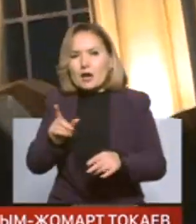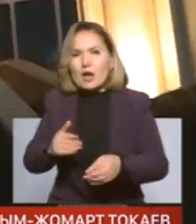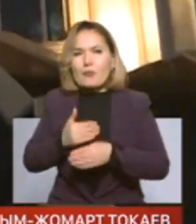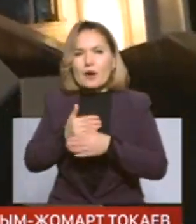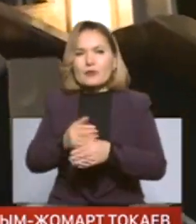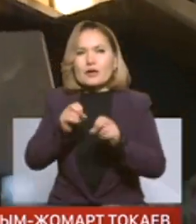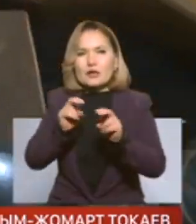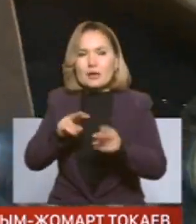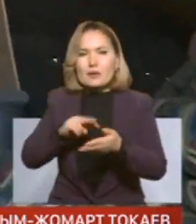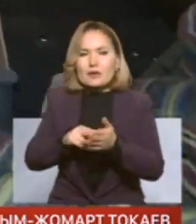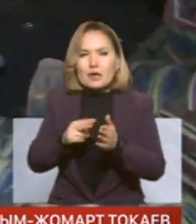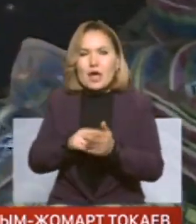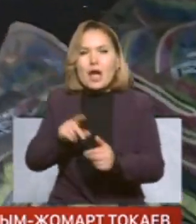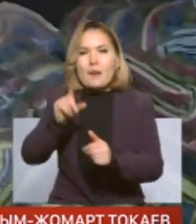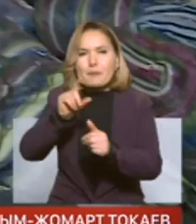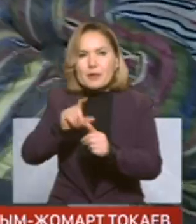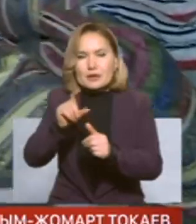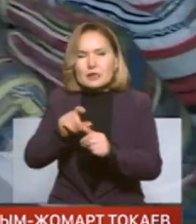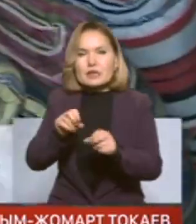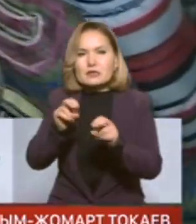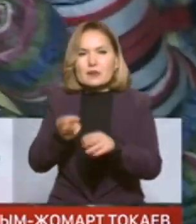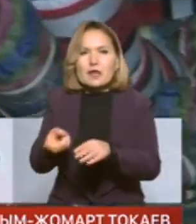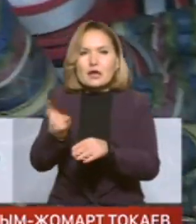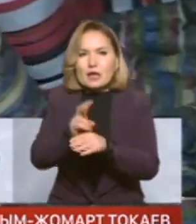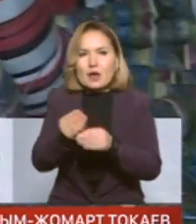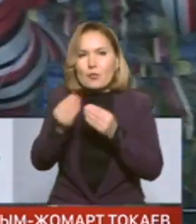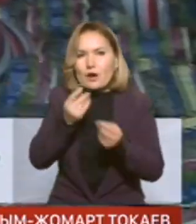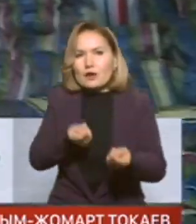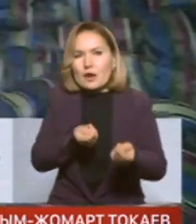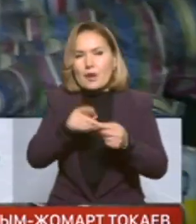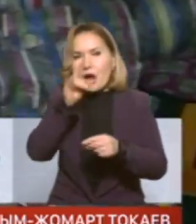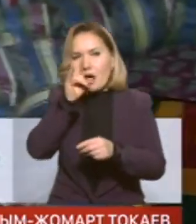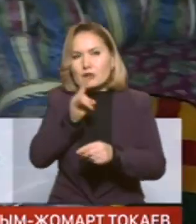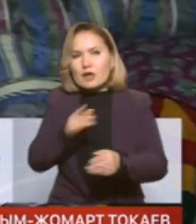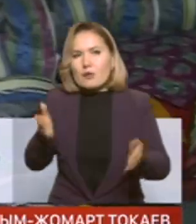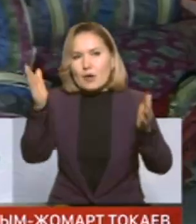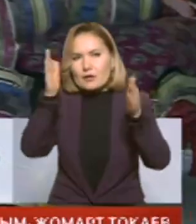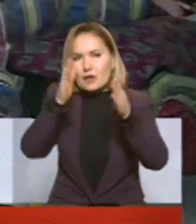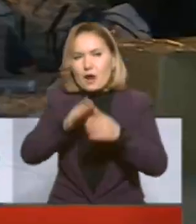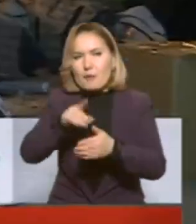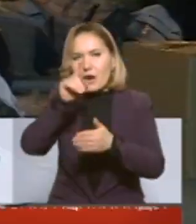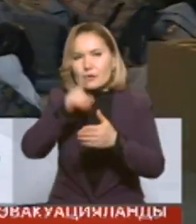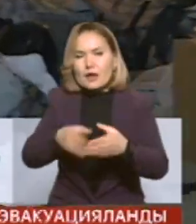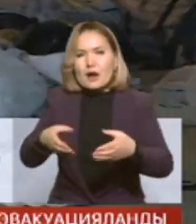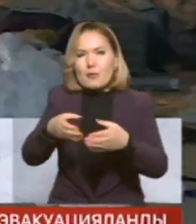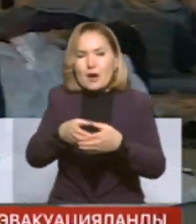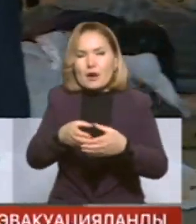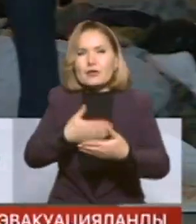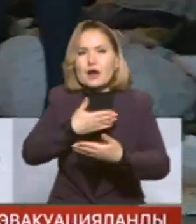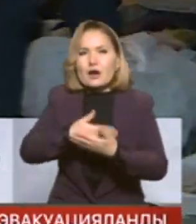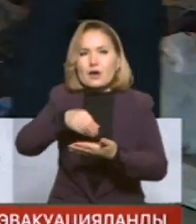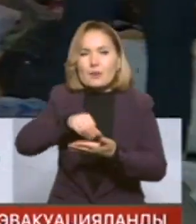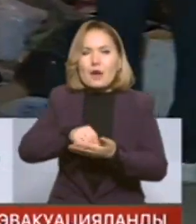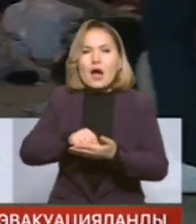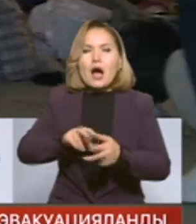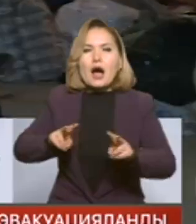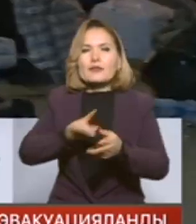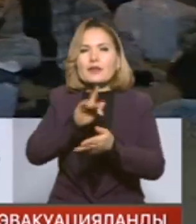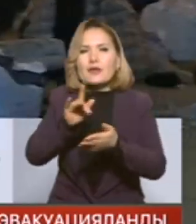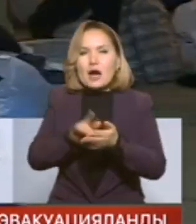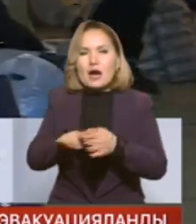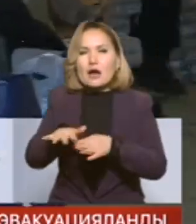қолдау мақсатында мешіттерге жылу жинауда. Қазақстан мұсылмандары діни басқармасы бастамашы болған шараға астаналық тұрғындар